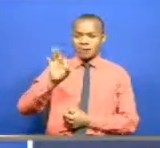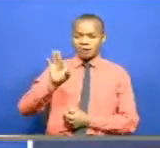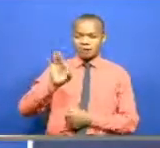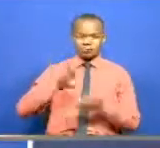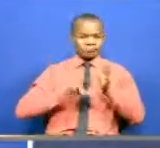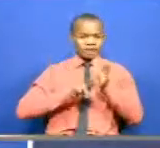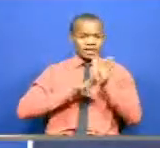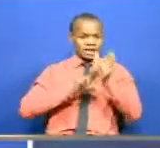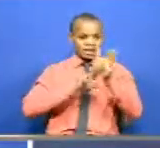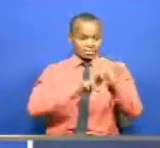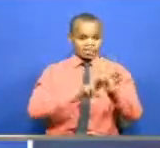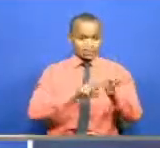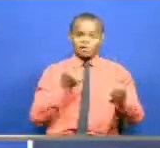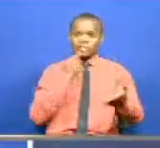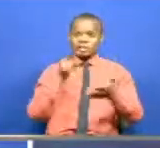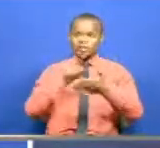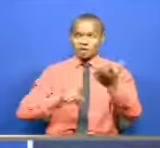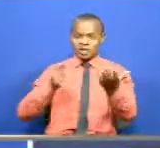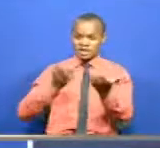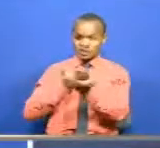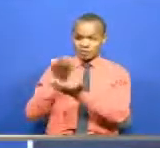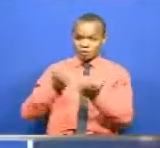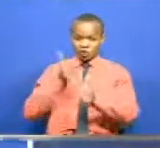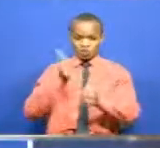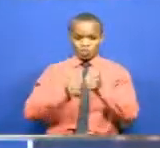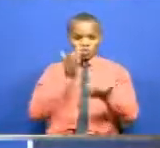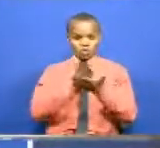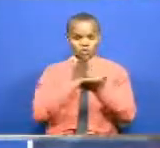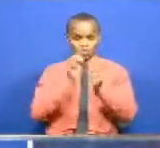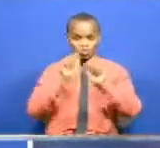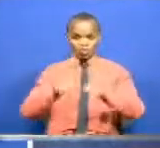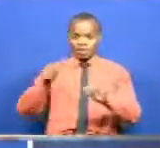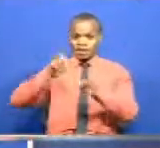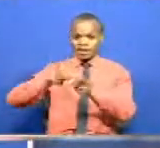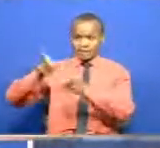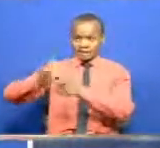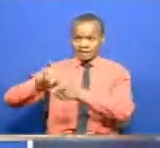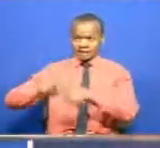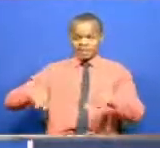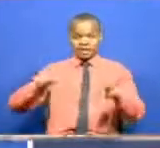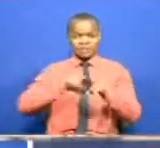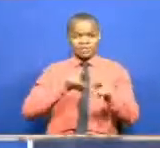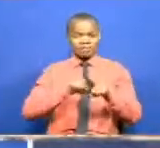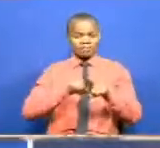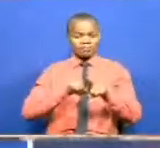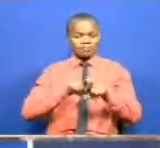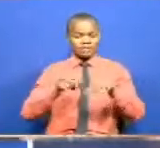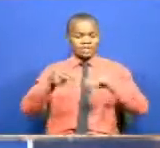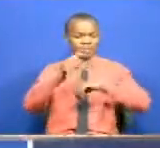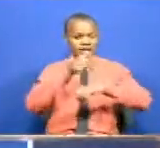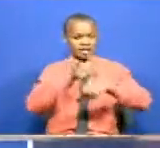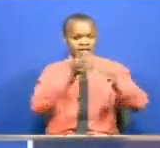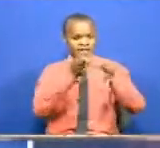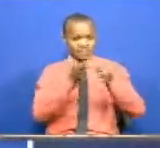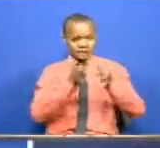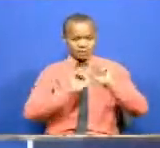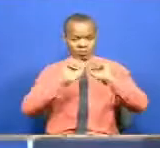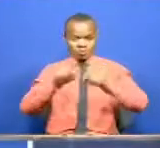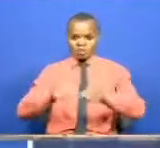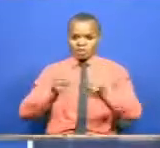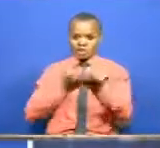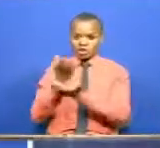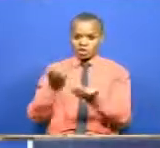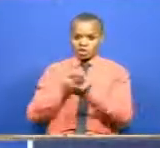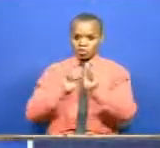kuna vigezo vya kiuchumi vinavyoashiria ukuaji. Kwa upande wake, wizara ya fedha inakisia uchumi wa nchi hii utakuwa